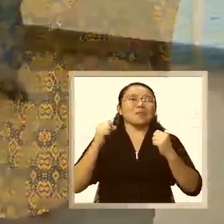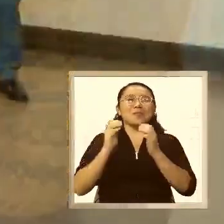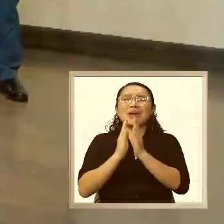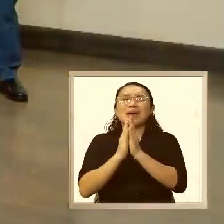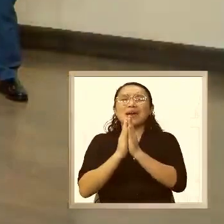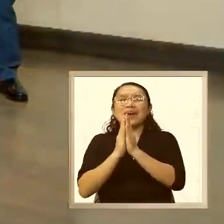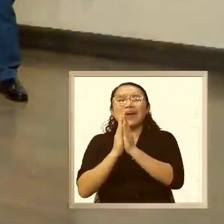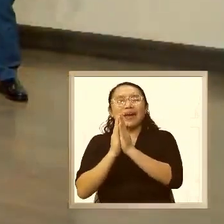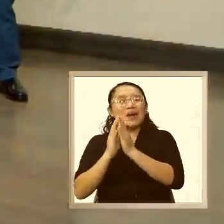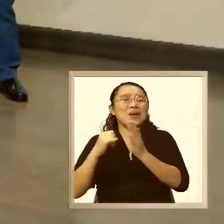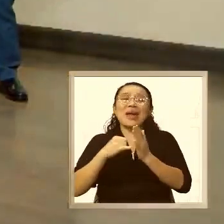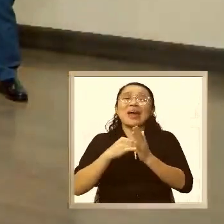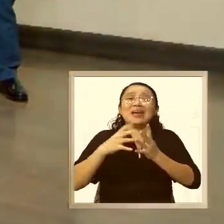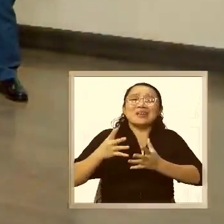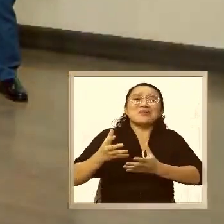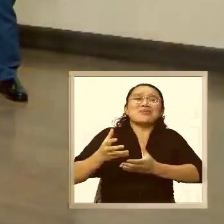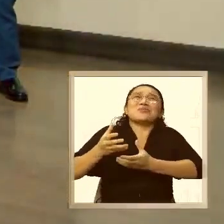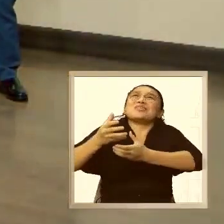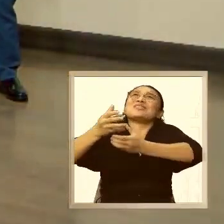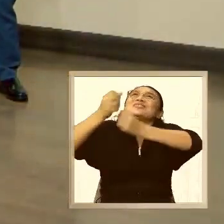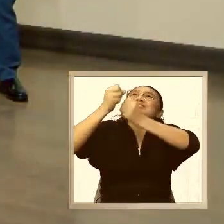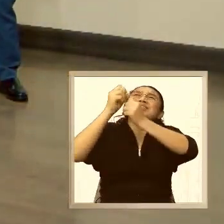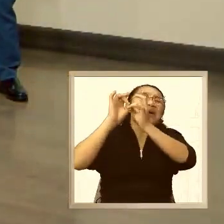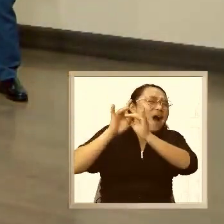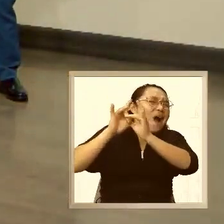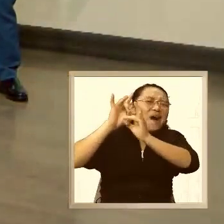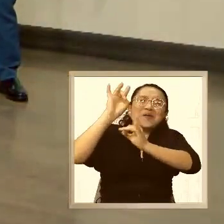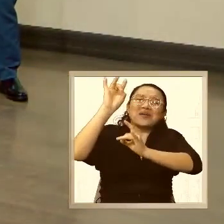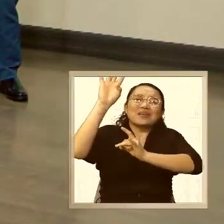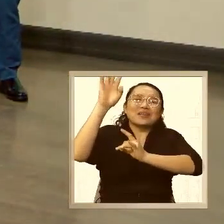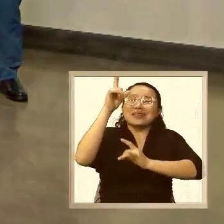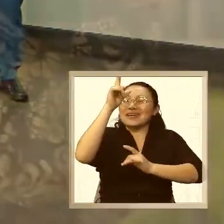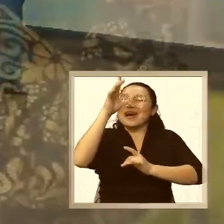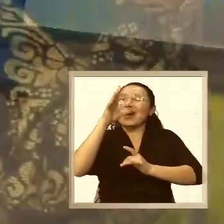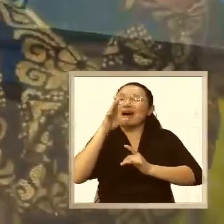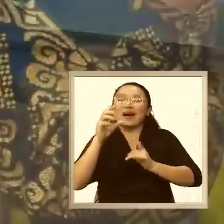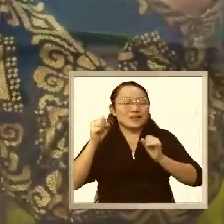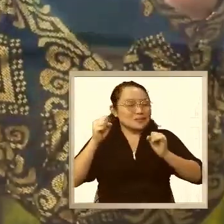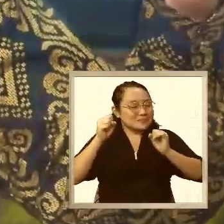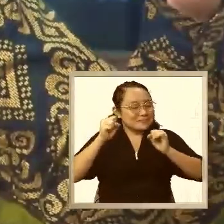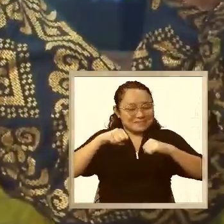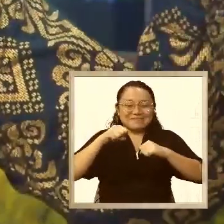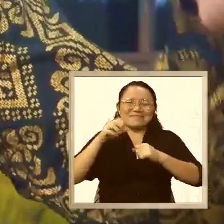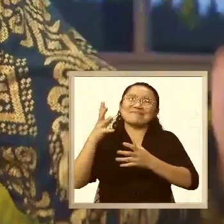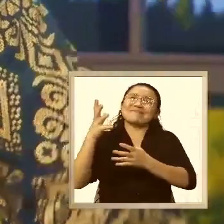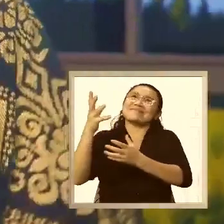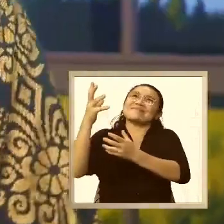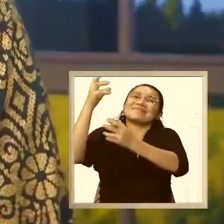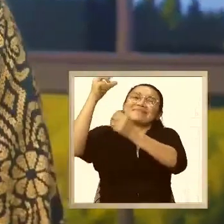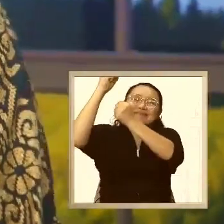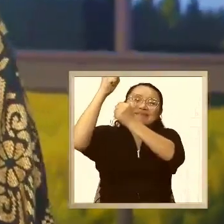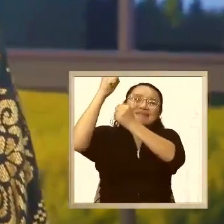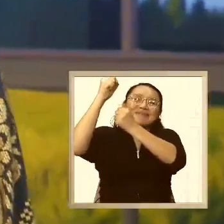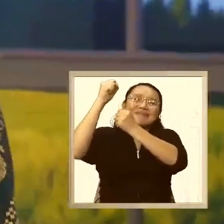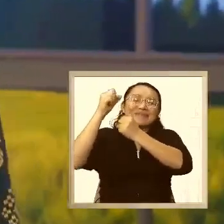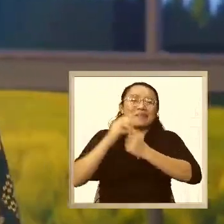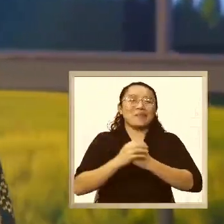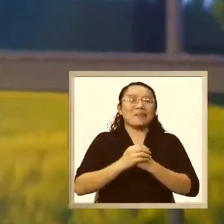strong. Prayer can reach as far as God can